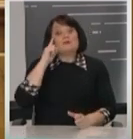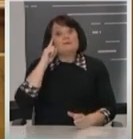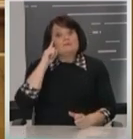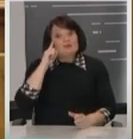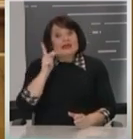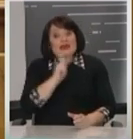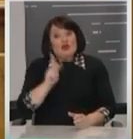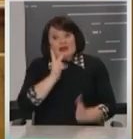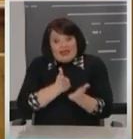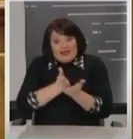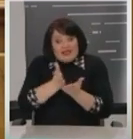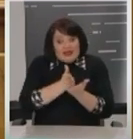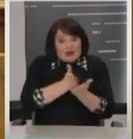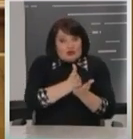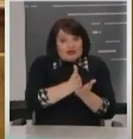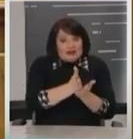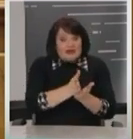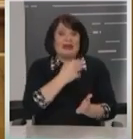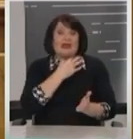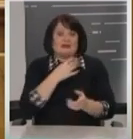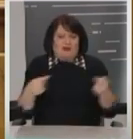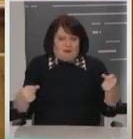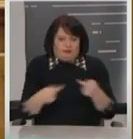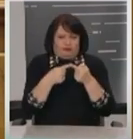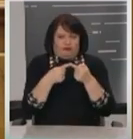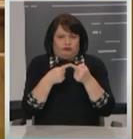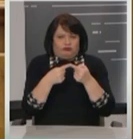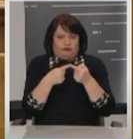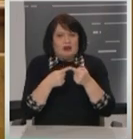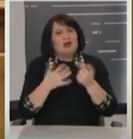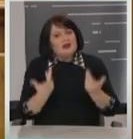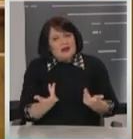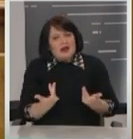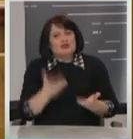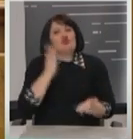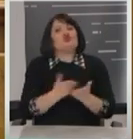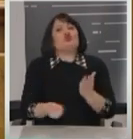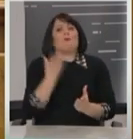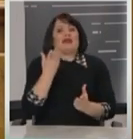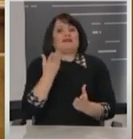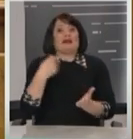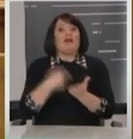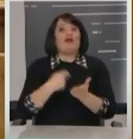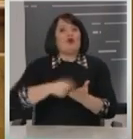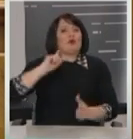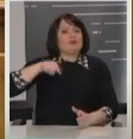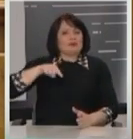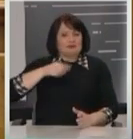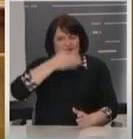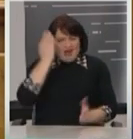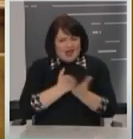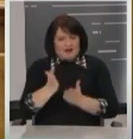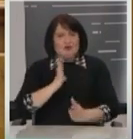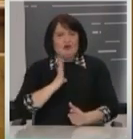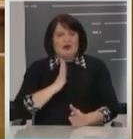χρειάζονται και τομές, χρειάζονται και συγκρούσεις, όπως τον τομέα της φοροδιαφυγής. Οι έντιμοι πολίτες αισθάνονται αρκετές